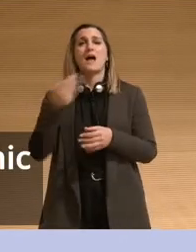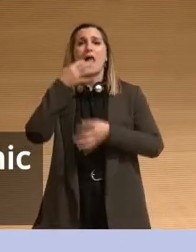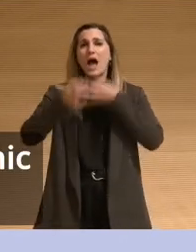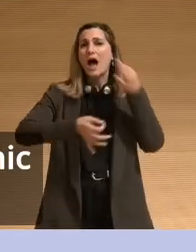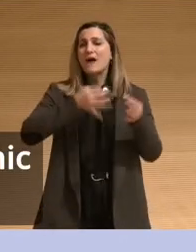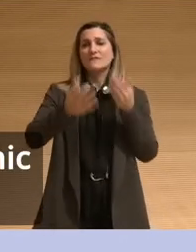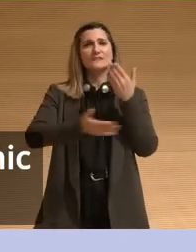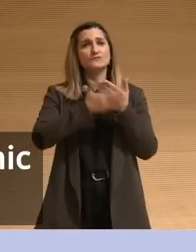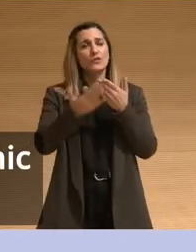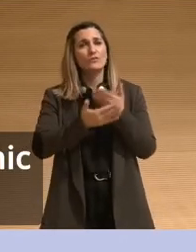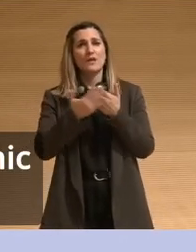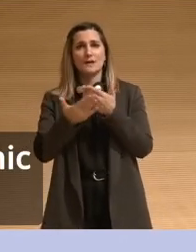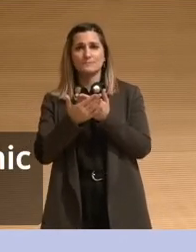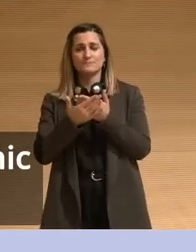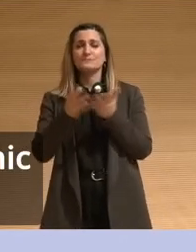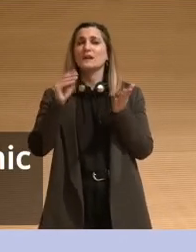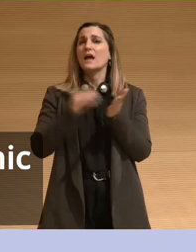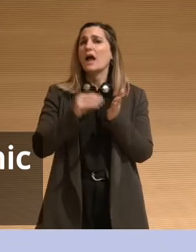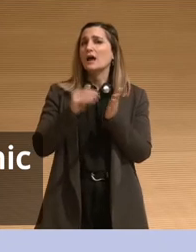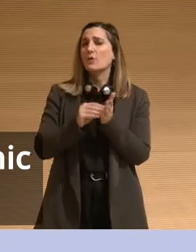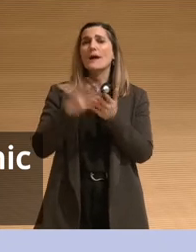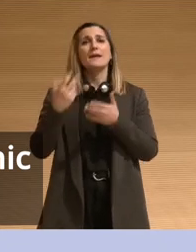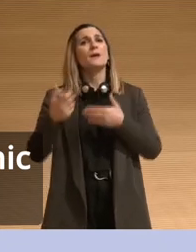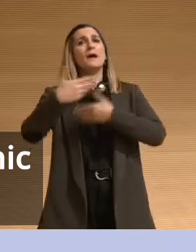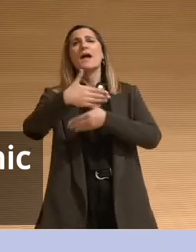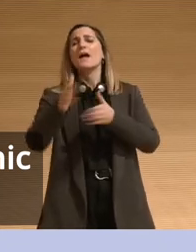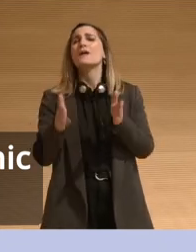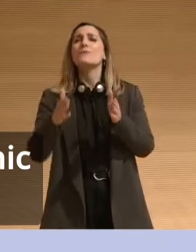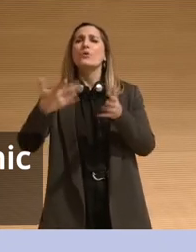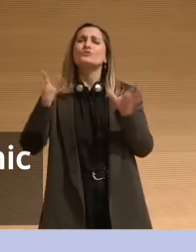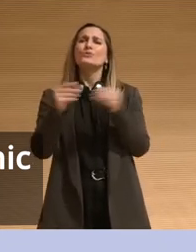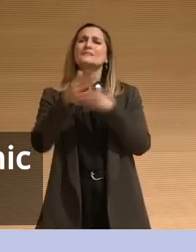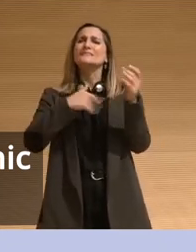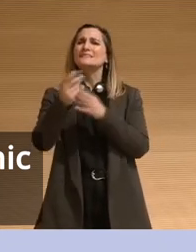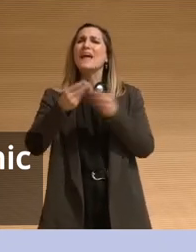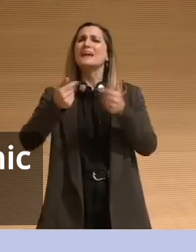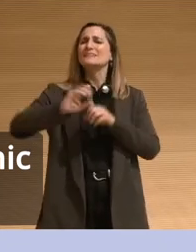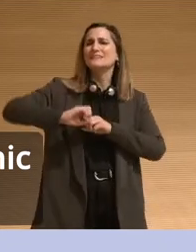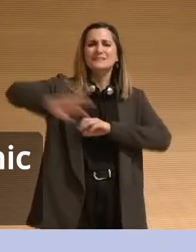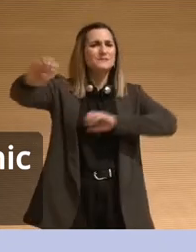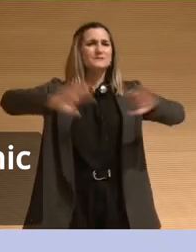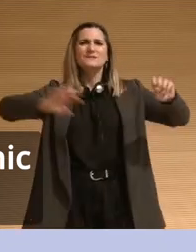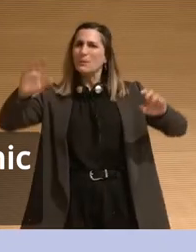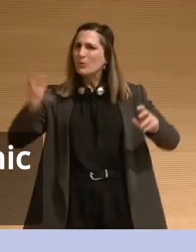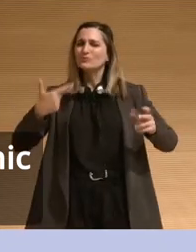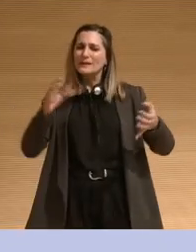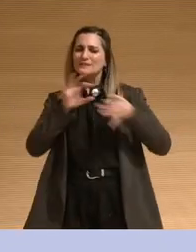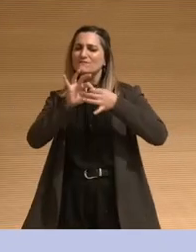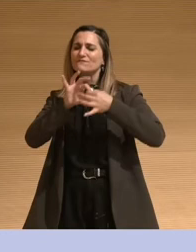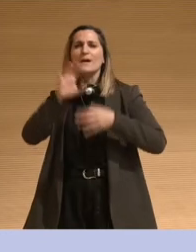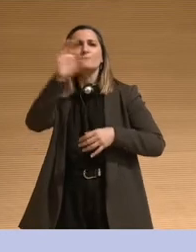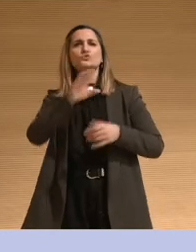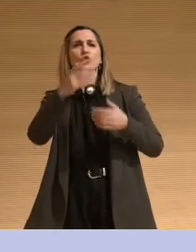Τα takeaway art boxes που δημιουργήσαμε κατά την περίοδο της πανδημίας, με στόχο να παραμείνουμε συνδεδεμένοι με την κοινότητά μας.